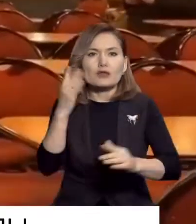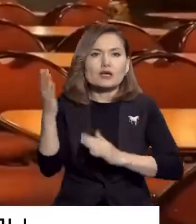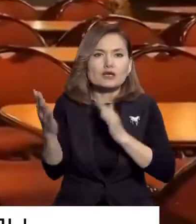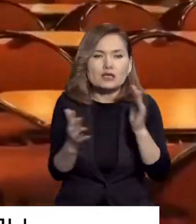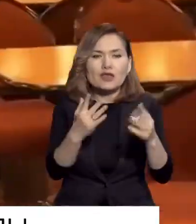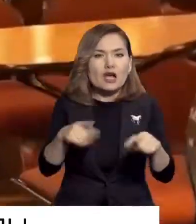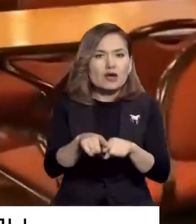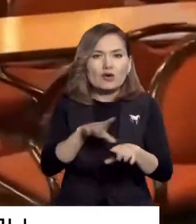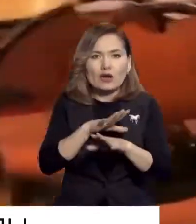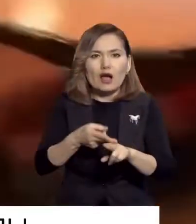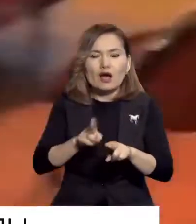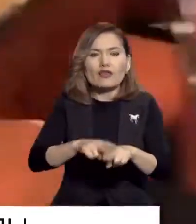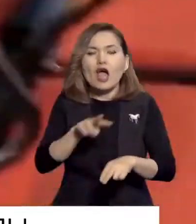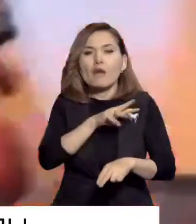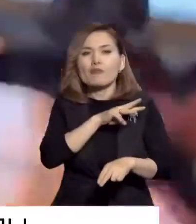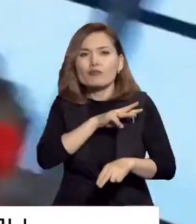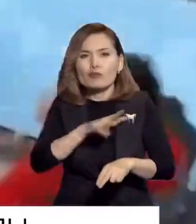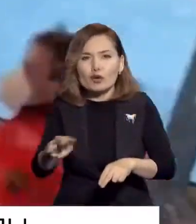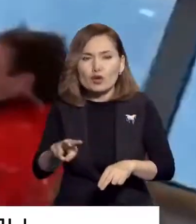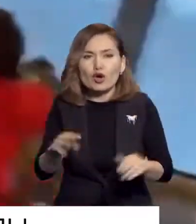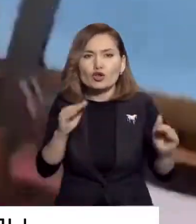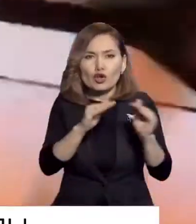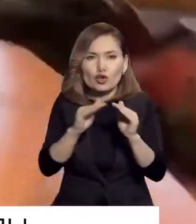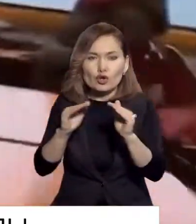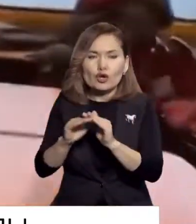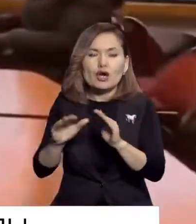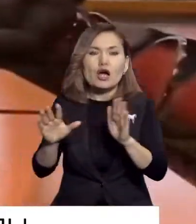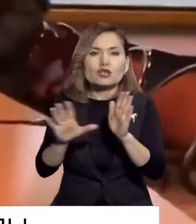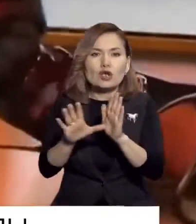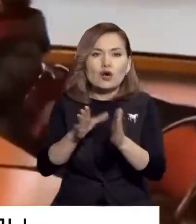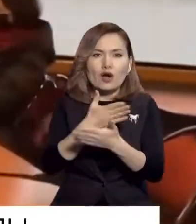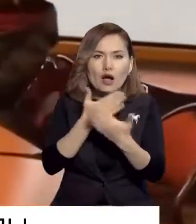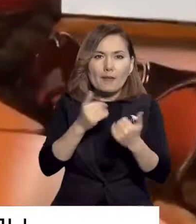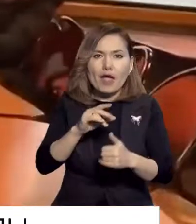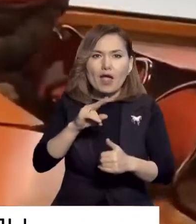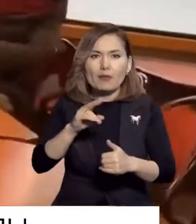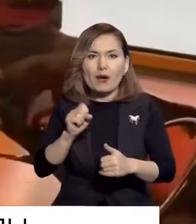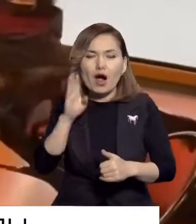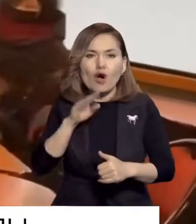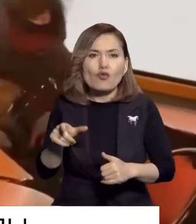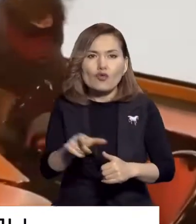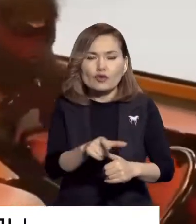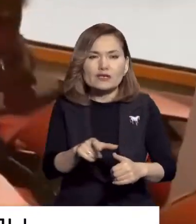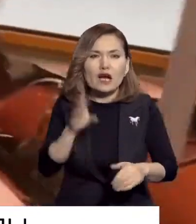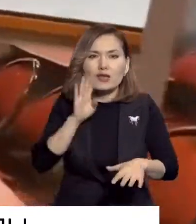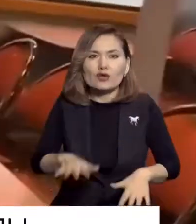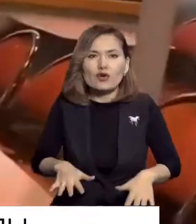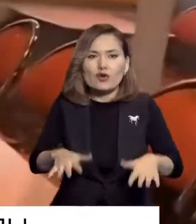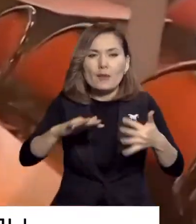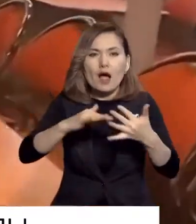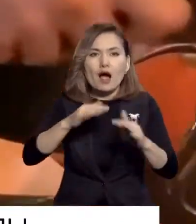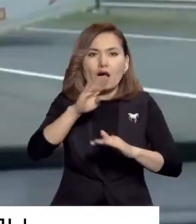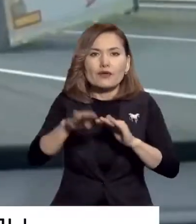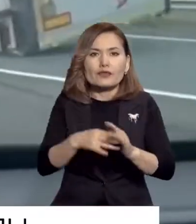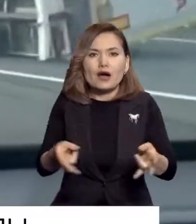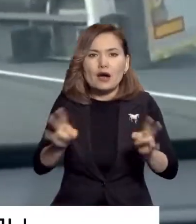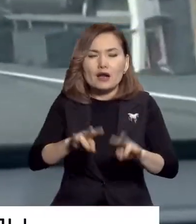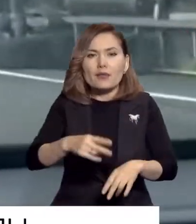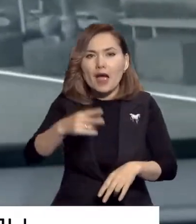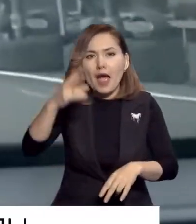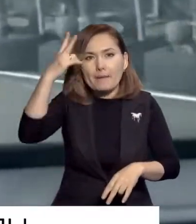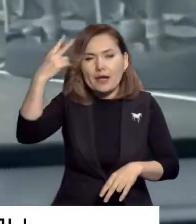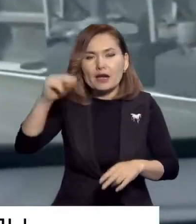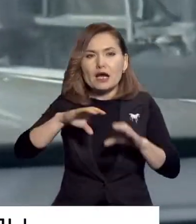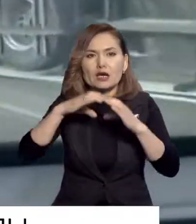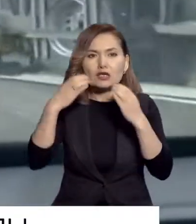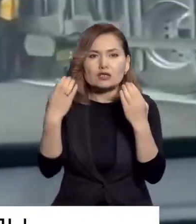Ұлыбританияда миллионға жуық үй жарықсыз қалды. Германияда Эльба өзені арнасынан асып елді мекендерді су басты. Ал Бельгияда